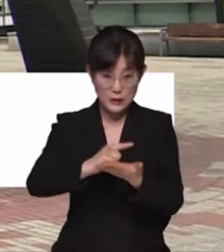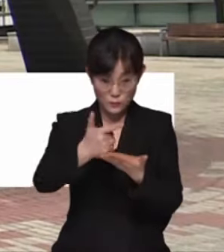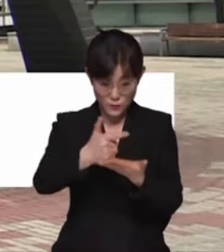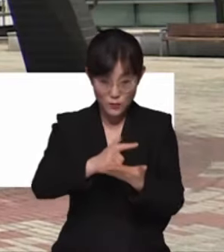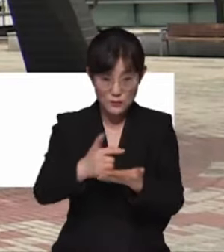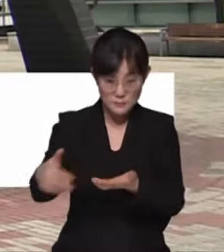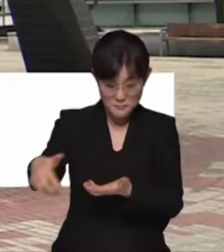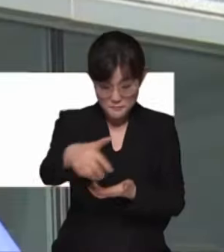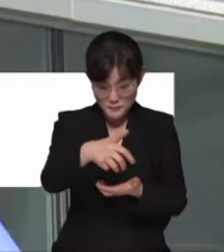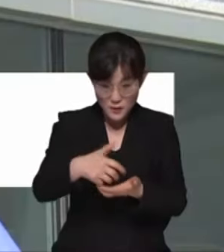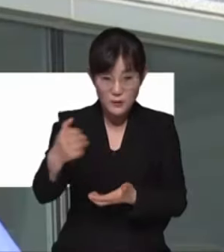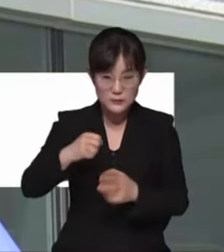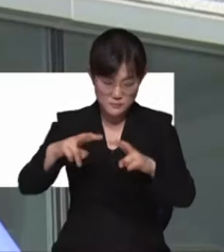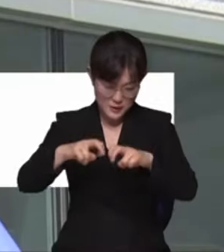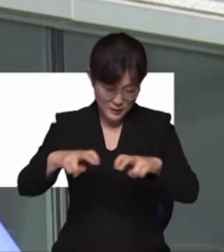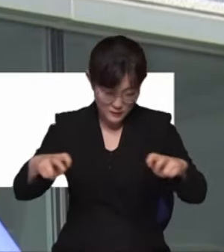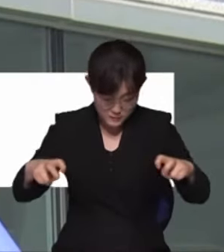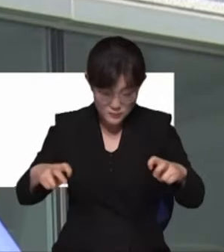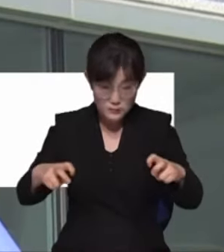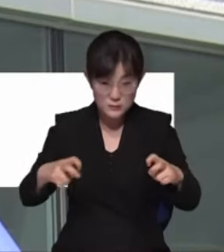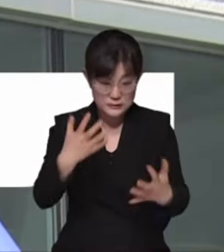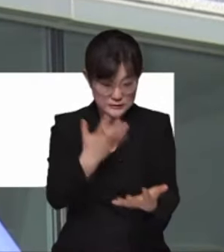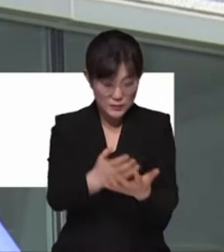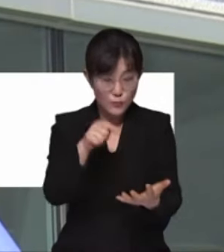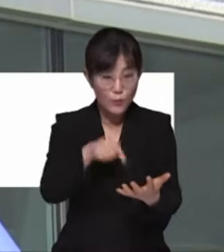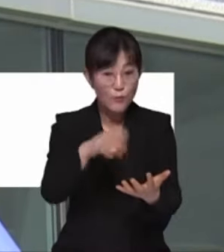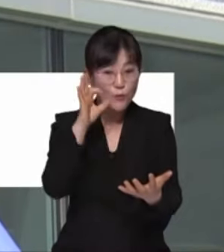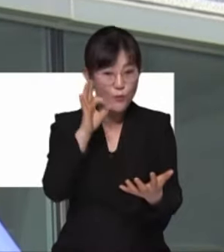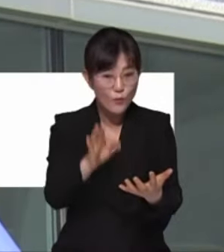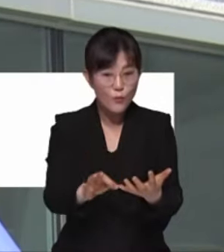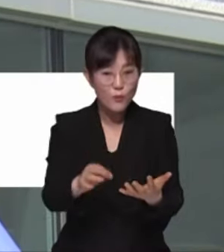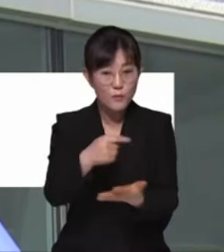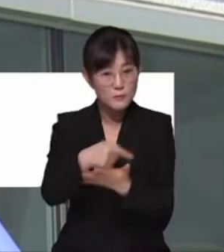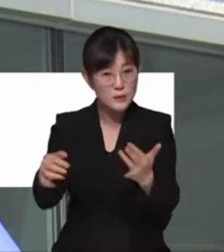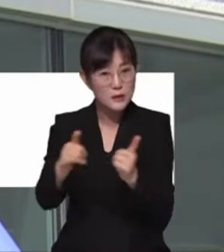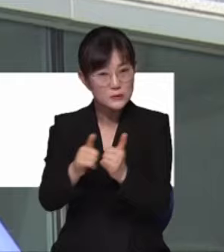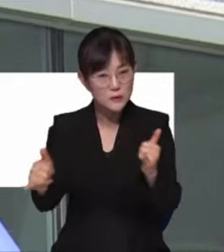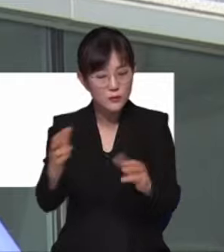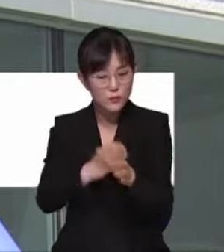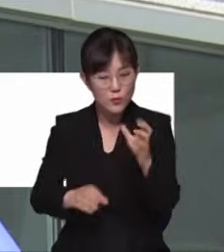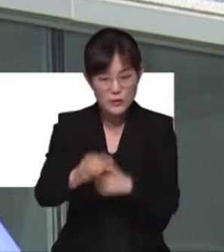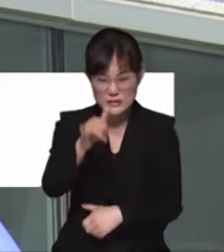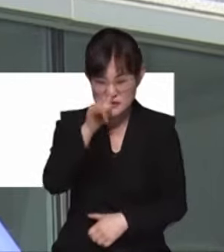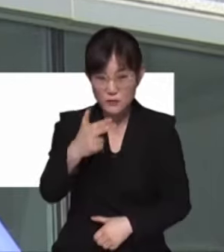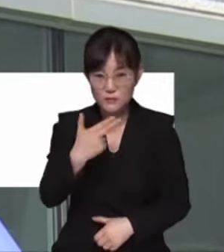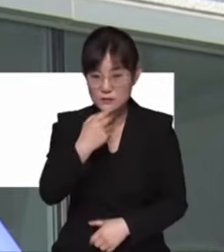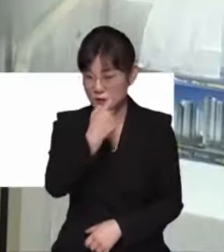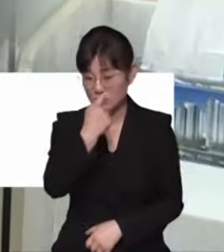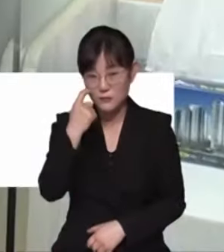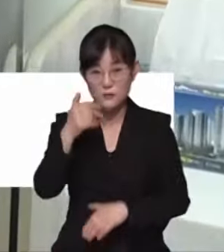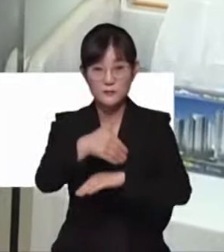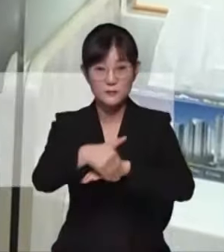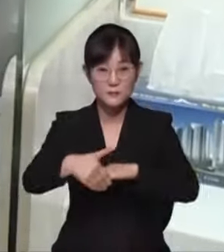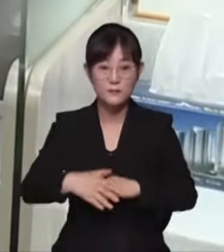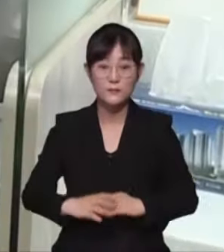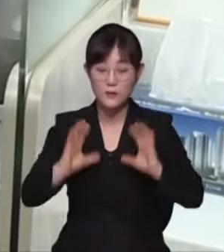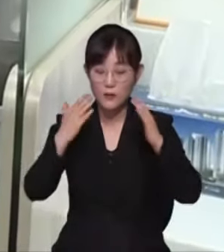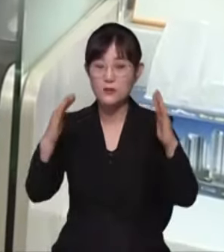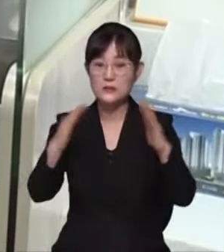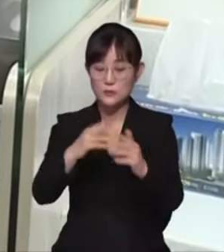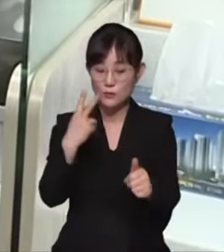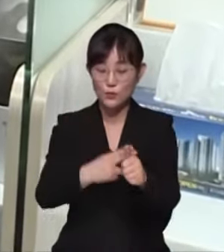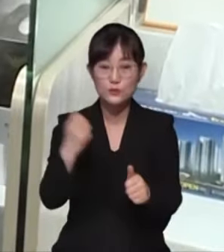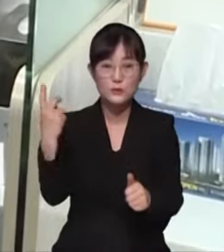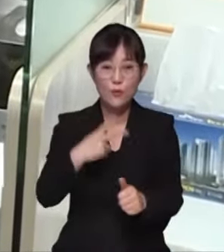압수한 거 가지고요. 포렌식에서 나온 자료를 통해서 피해자들, 추가 피해자들 확인해 나갈 예정입니다. 어린이집